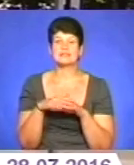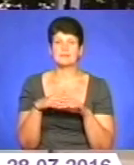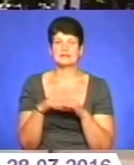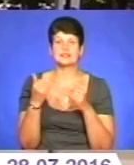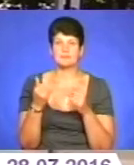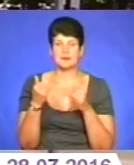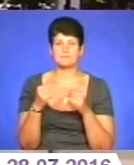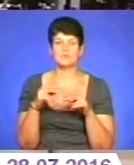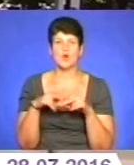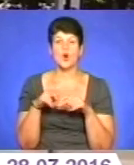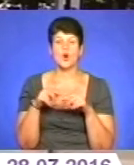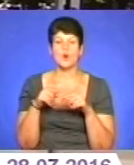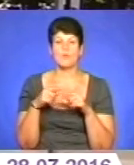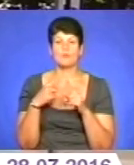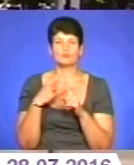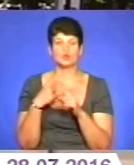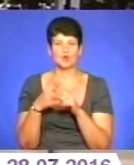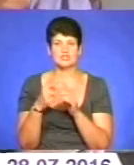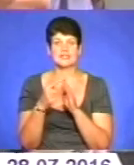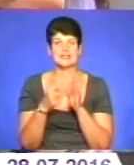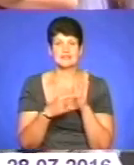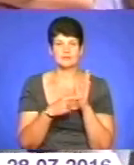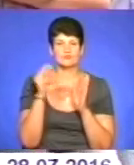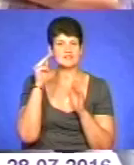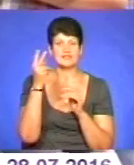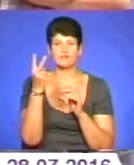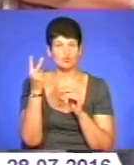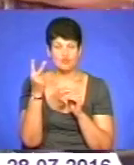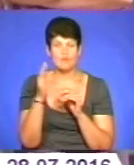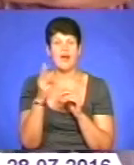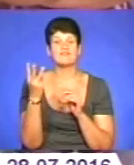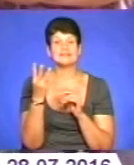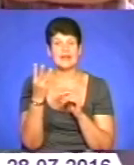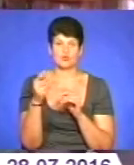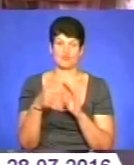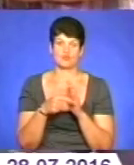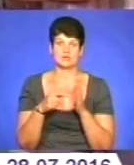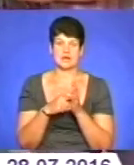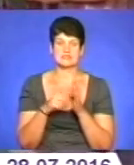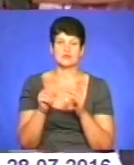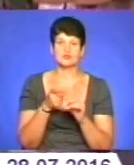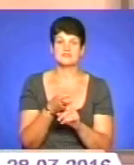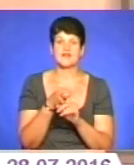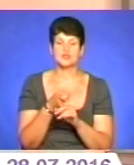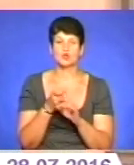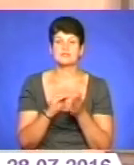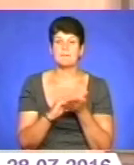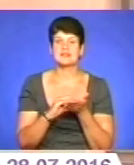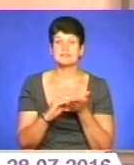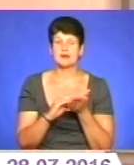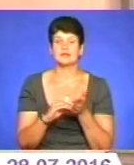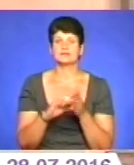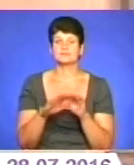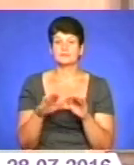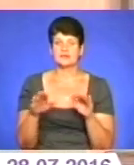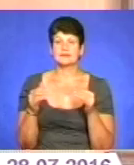табличку множення і ділення школярі вивчатимуть на пам'ять не в 2-му, а в 3-му класі. Що ж стосується письма, то